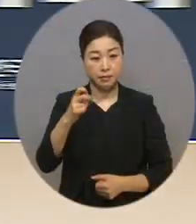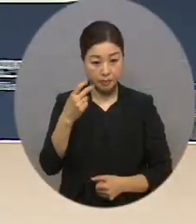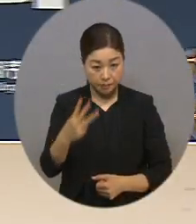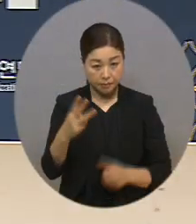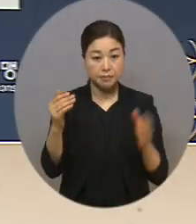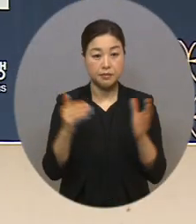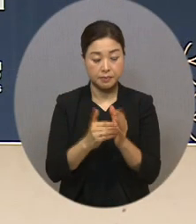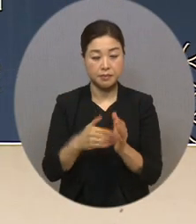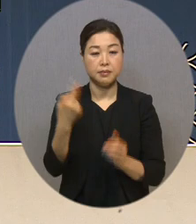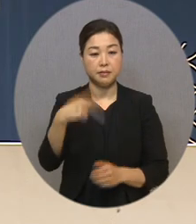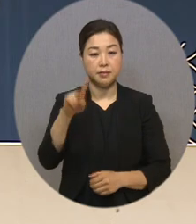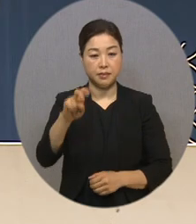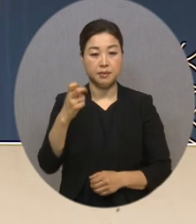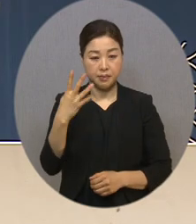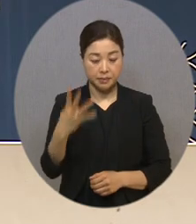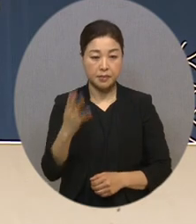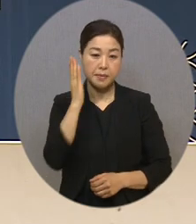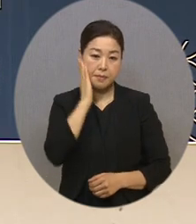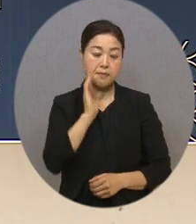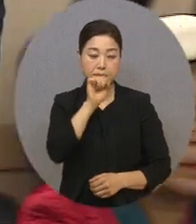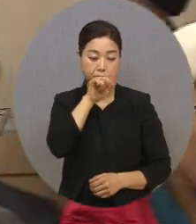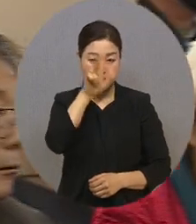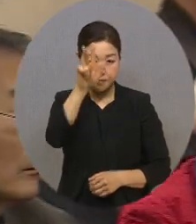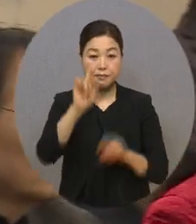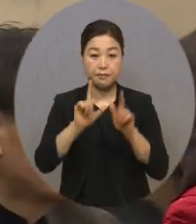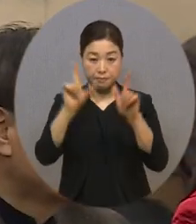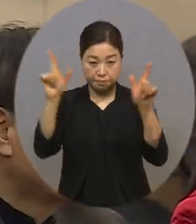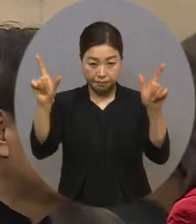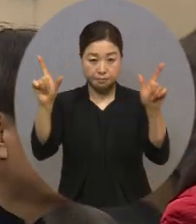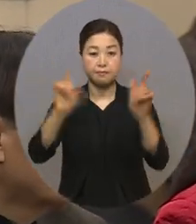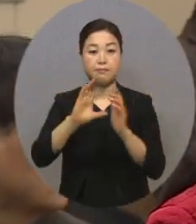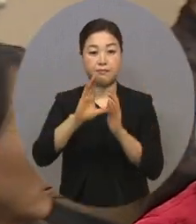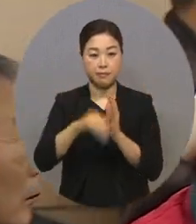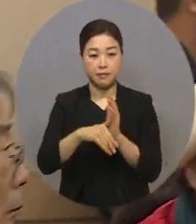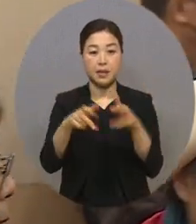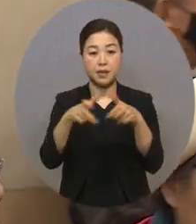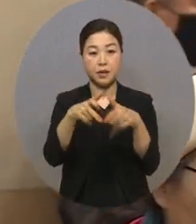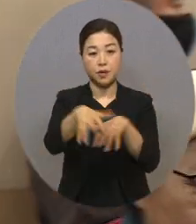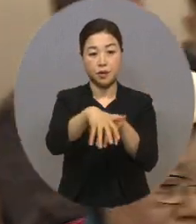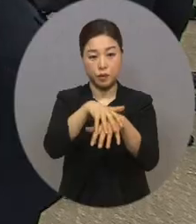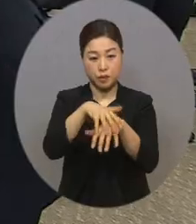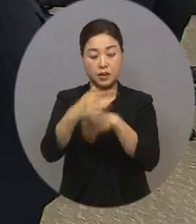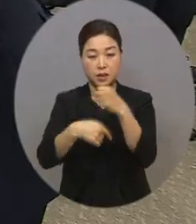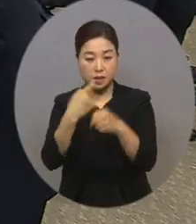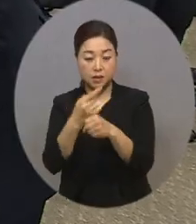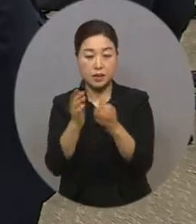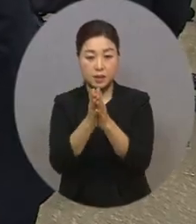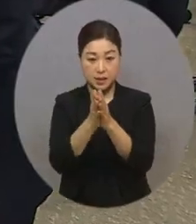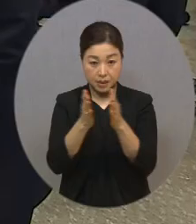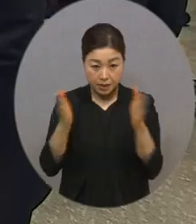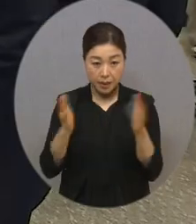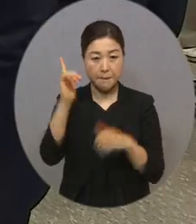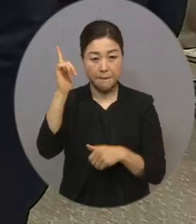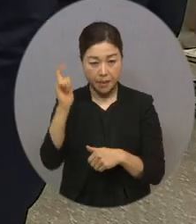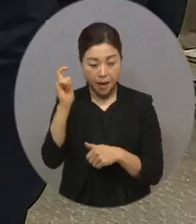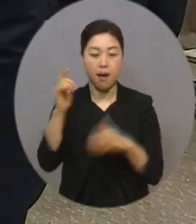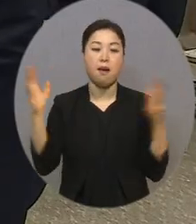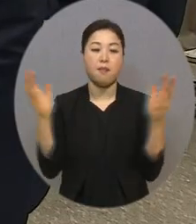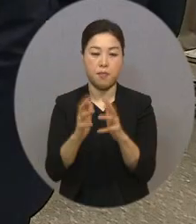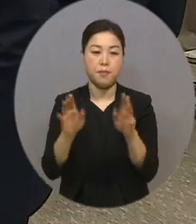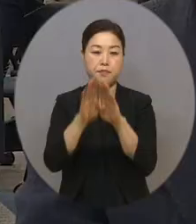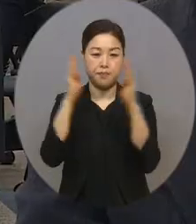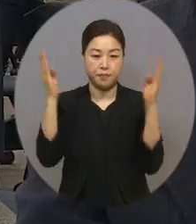2023년을 뒤로하고 2024년 푸른 용의 해를 맞아 장애계에서 한 해의 시작을 알리는 화합회장이 열렸습니다.